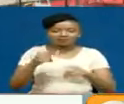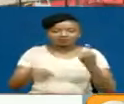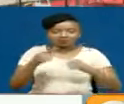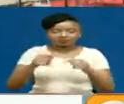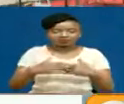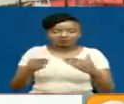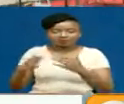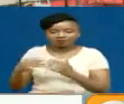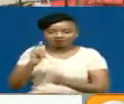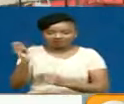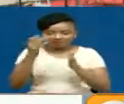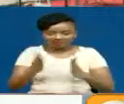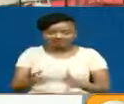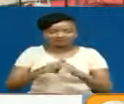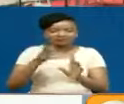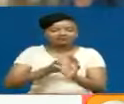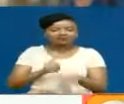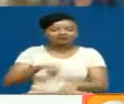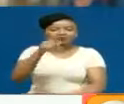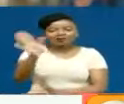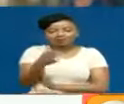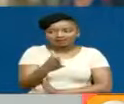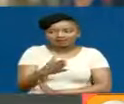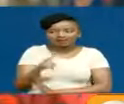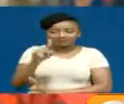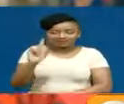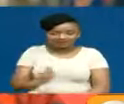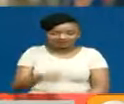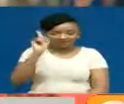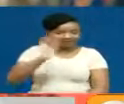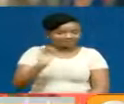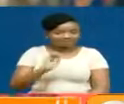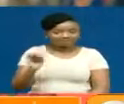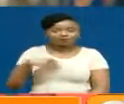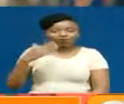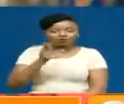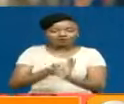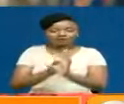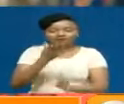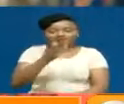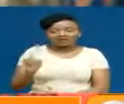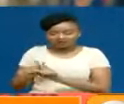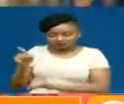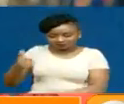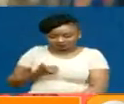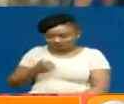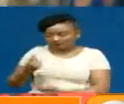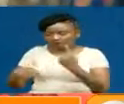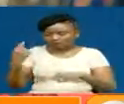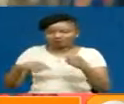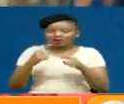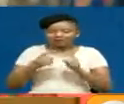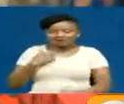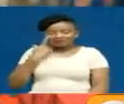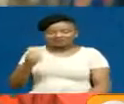Wakenya atakaposhiriki siku ya Alhamisi. Hii si mchezo ya kwanza tumekuwa tukienda powerlift na amekuwa kiwin. Sasa